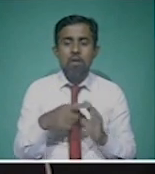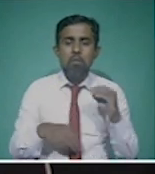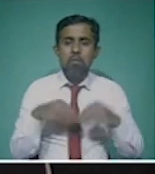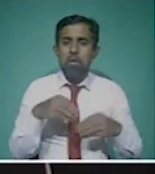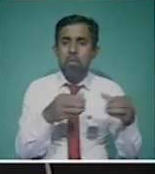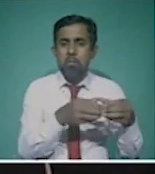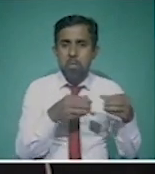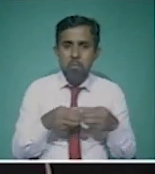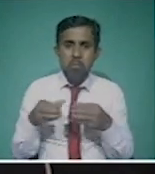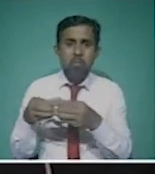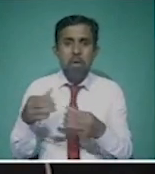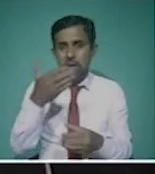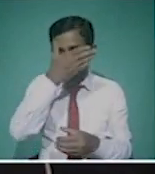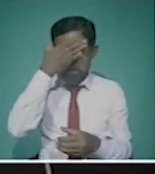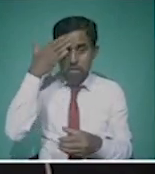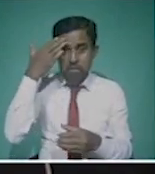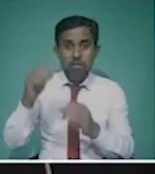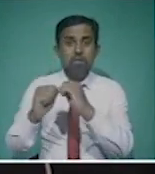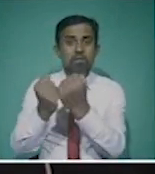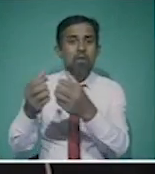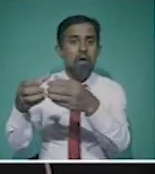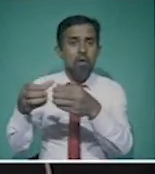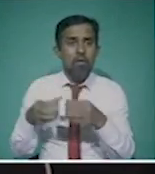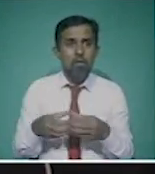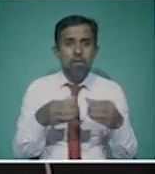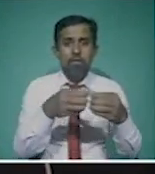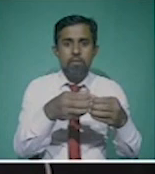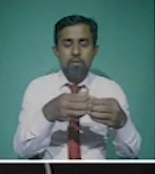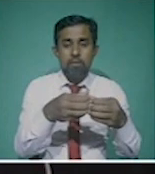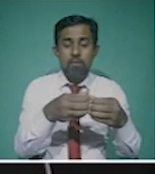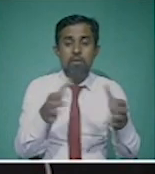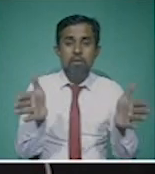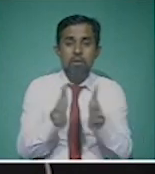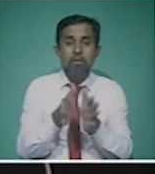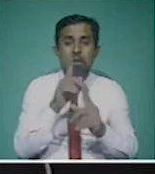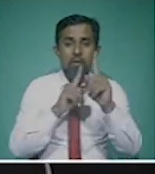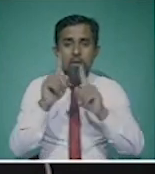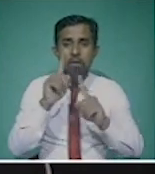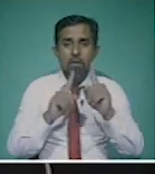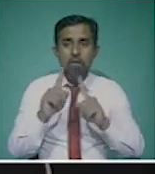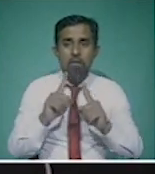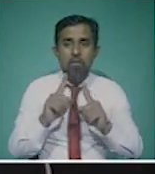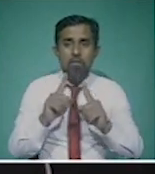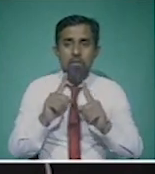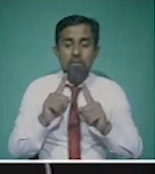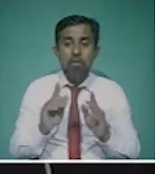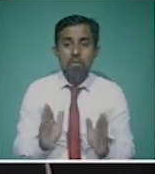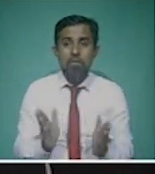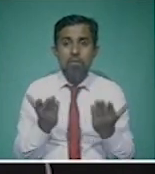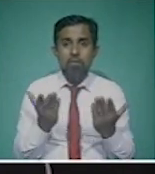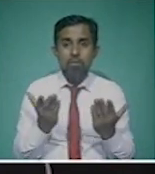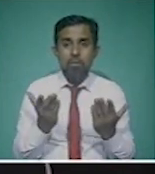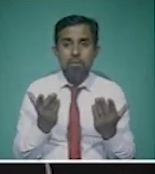Tesia Kutum. Honourable Member, you have 2 more minutes. Yes. Pechua Tele Aram Bitripadi, Vareve Kataka, Visham and Kurukunda de Neram.